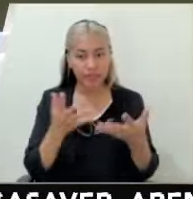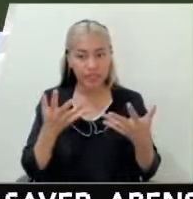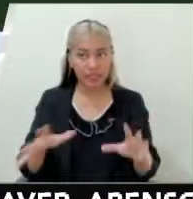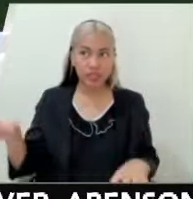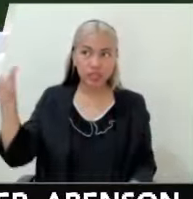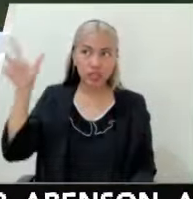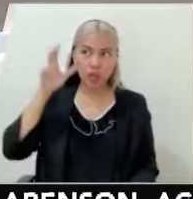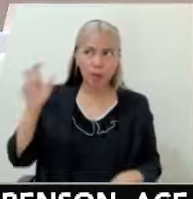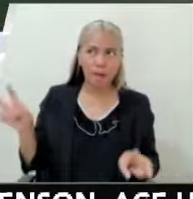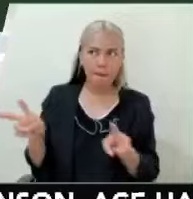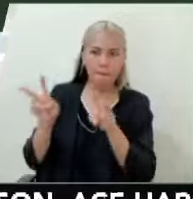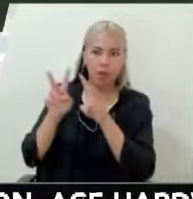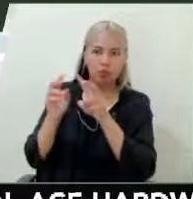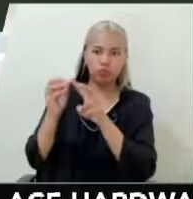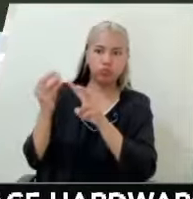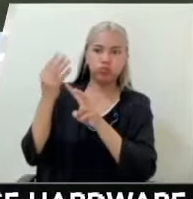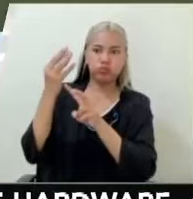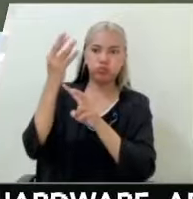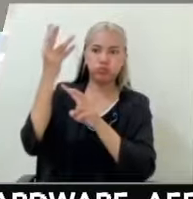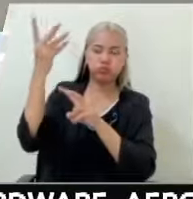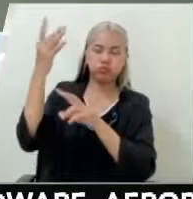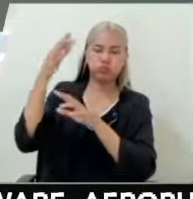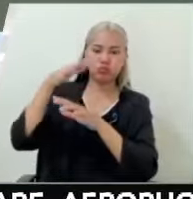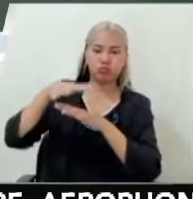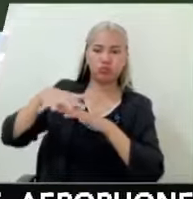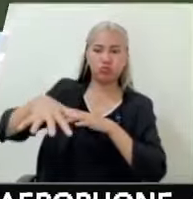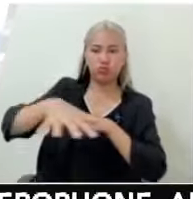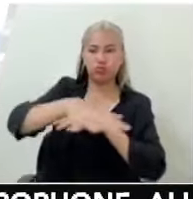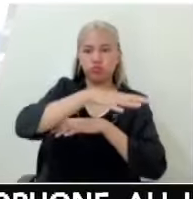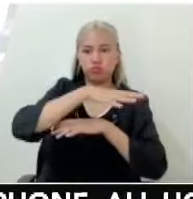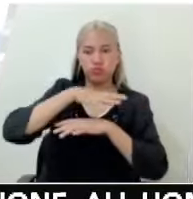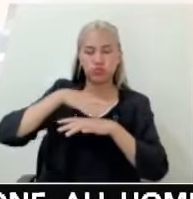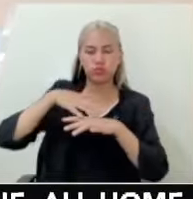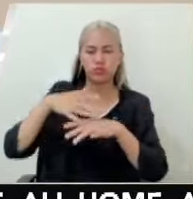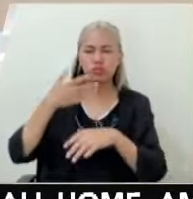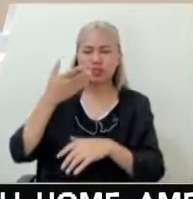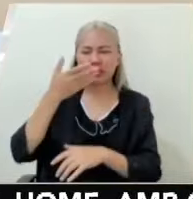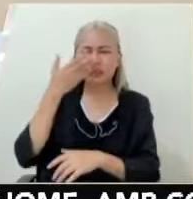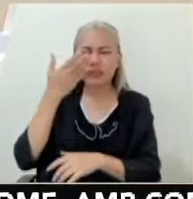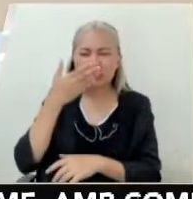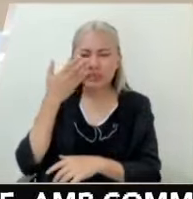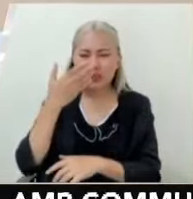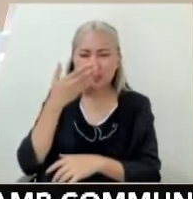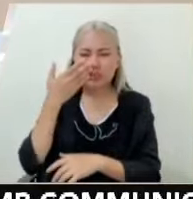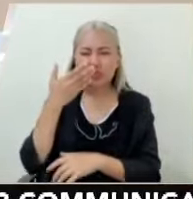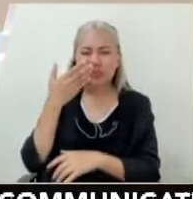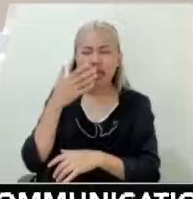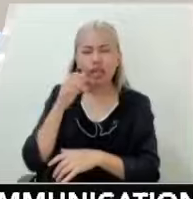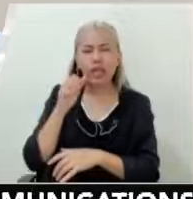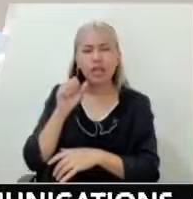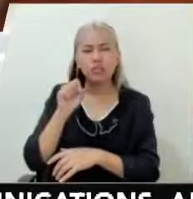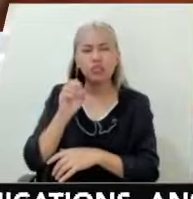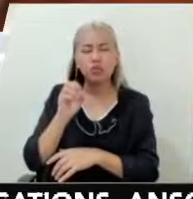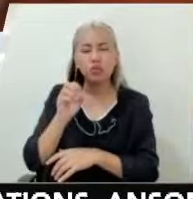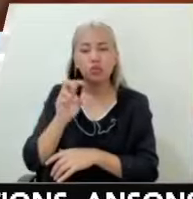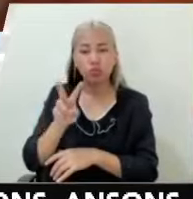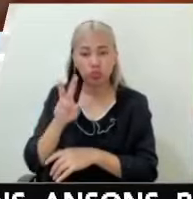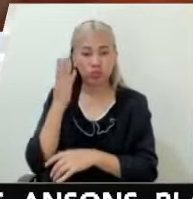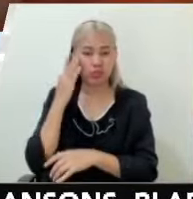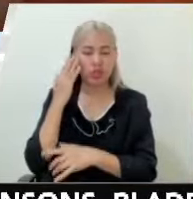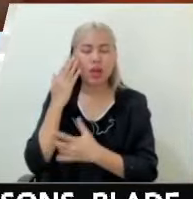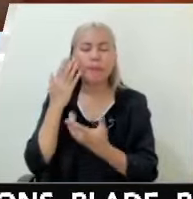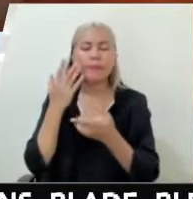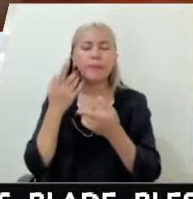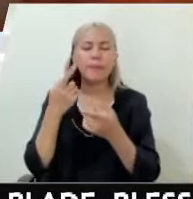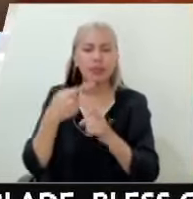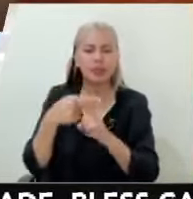ay binalot ng ashfall ang paligid. May mga nakaamoy ng asupre at nakaramdam ng pag-init ng balat o katawan. May isa pa tayong